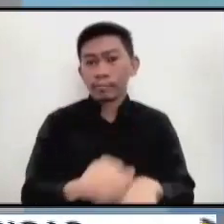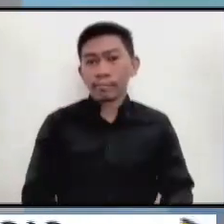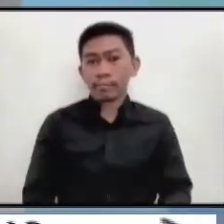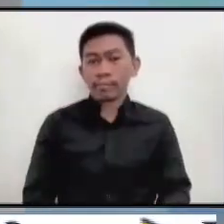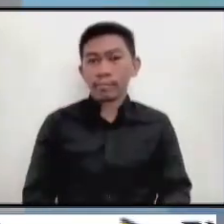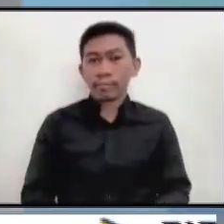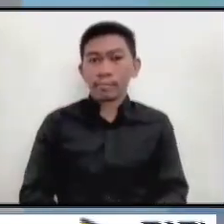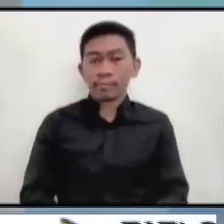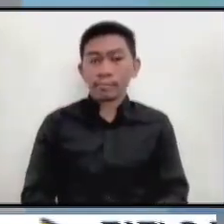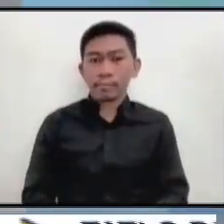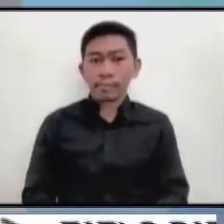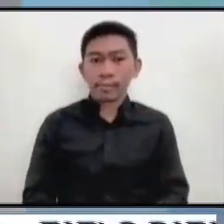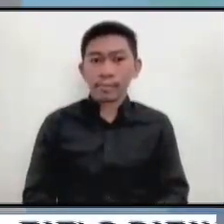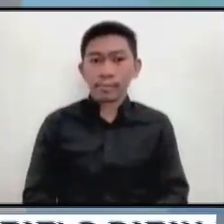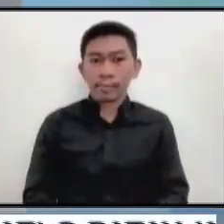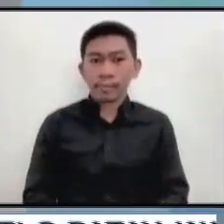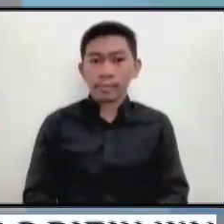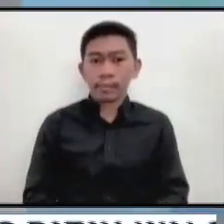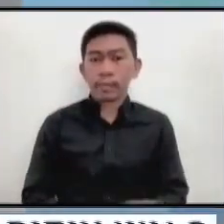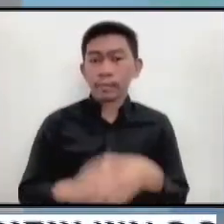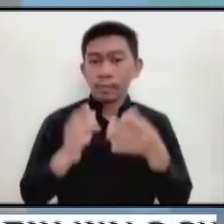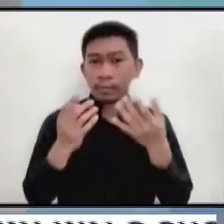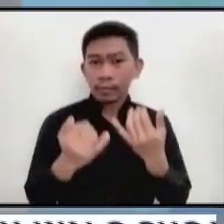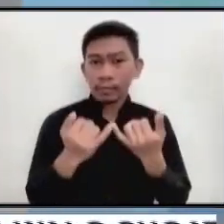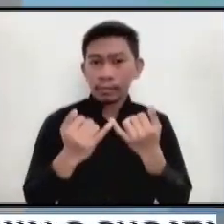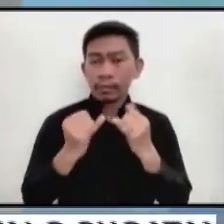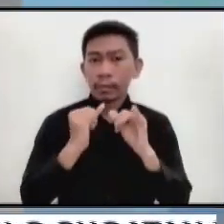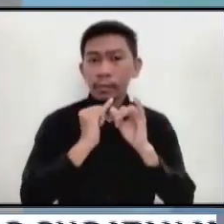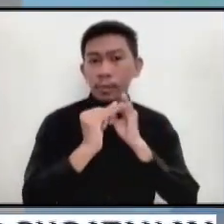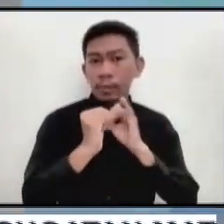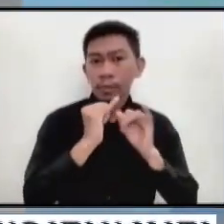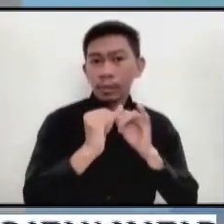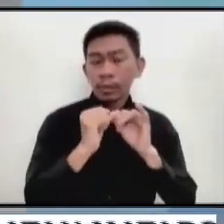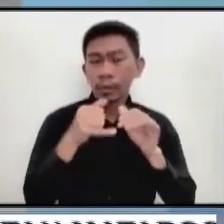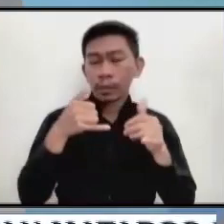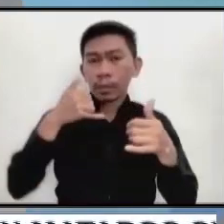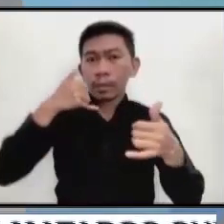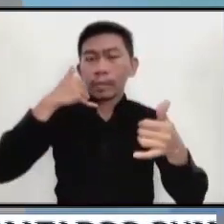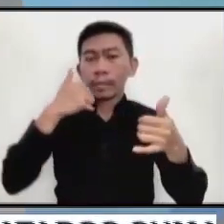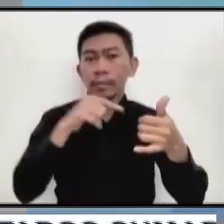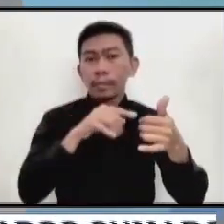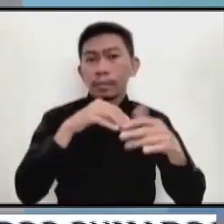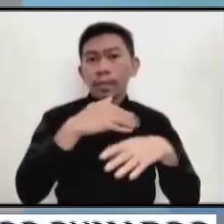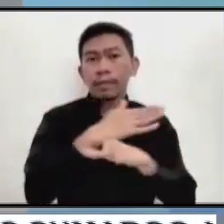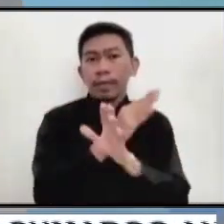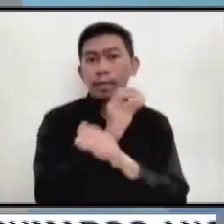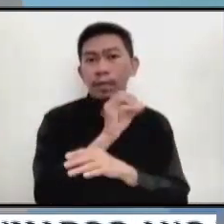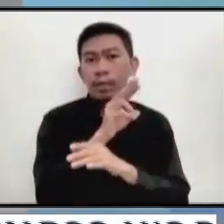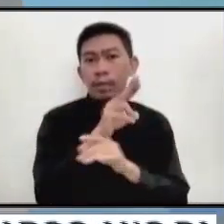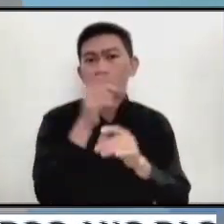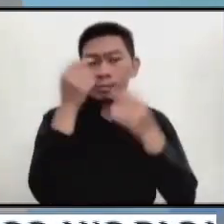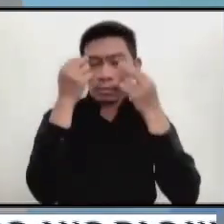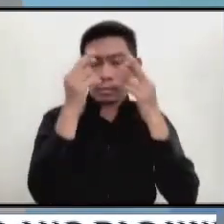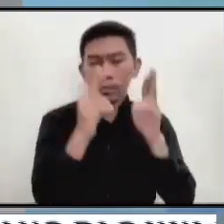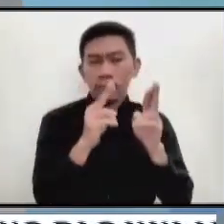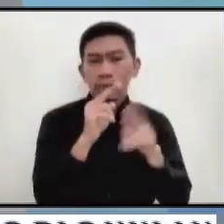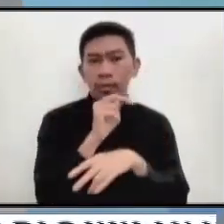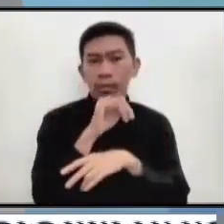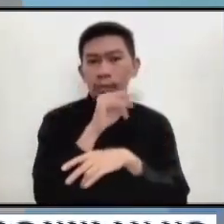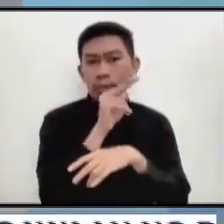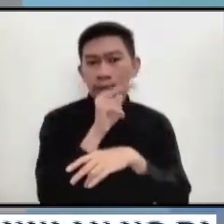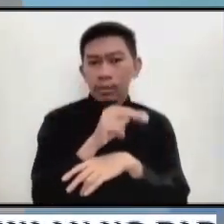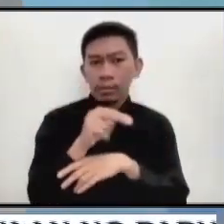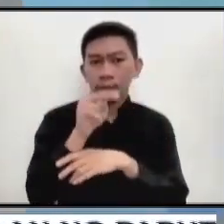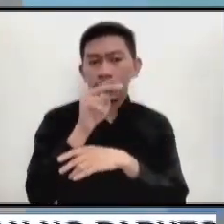Mga kababayan, sa punto pong ito ay makakapanin po natin sa linya ng telepono si Davao Oriental Governor Ninyo Uy Jr. Good morning po,